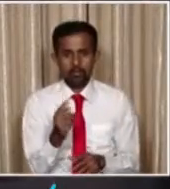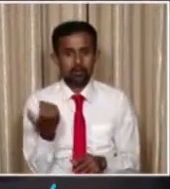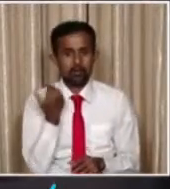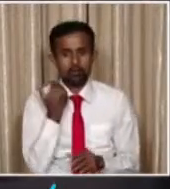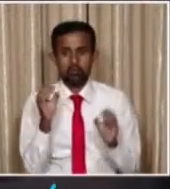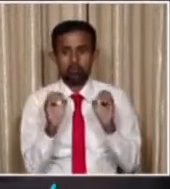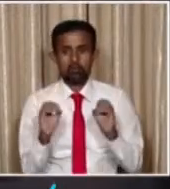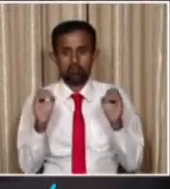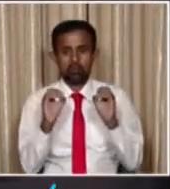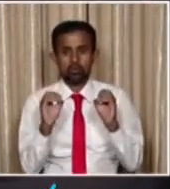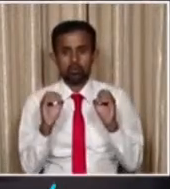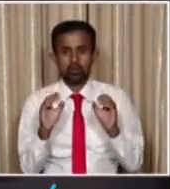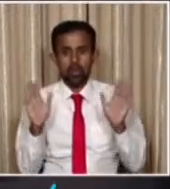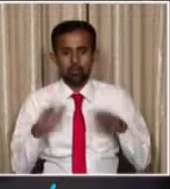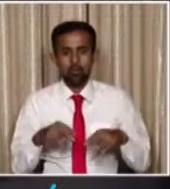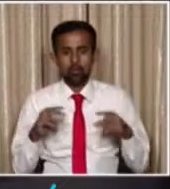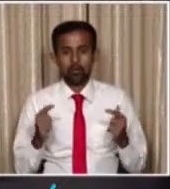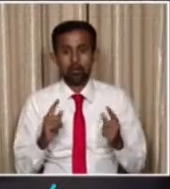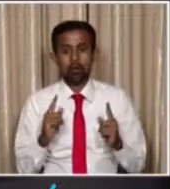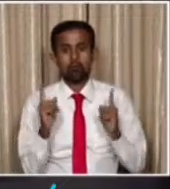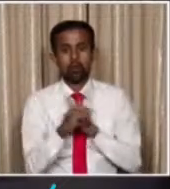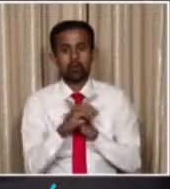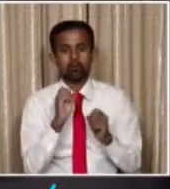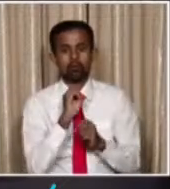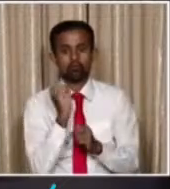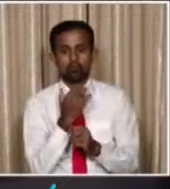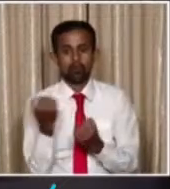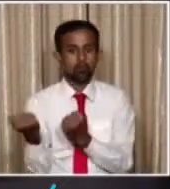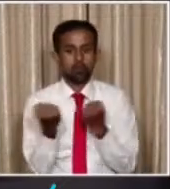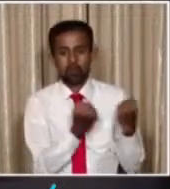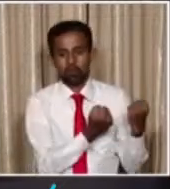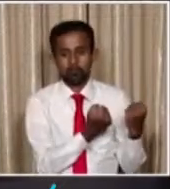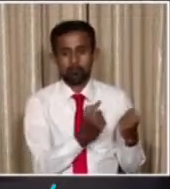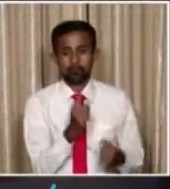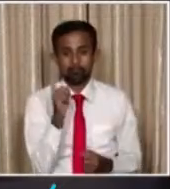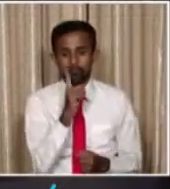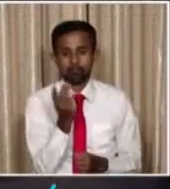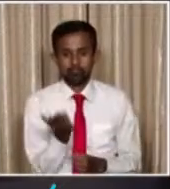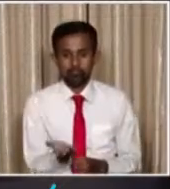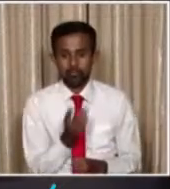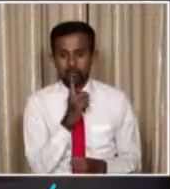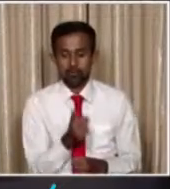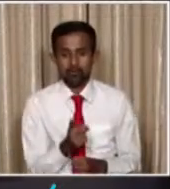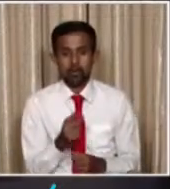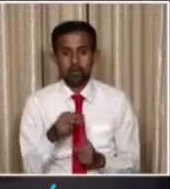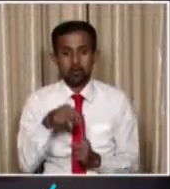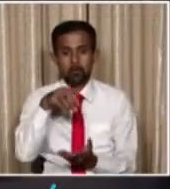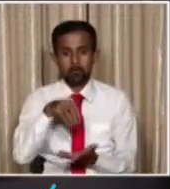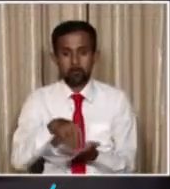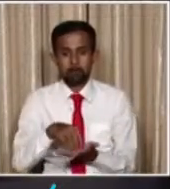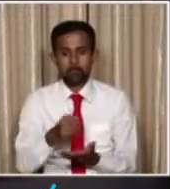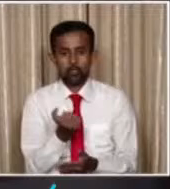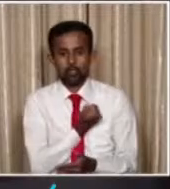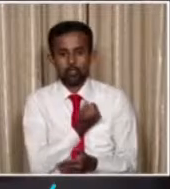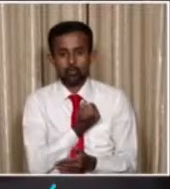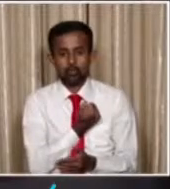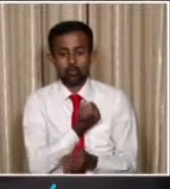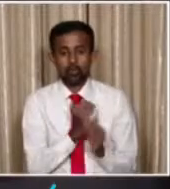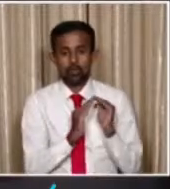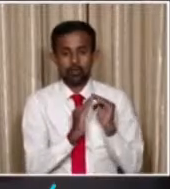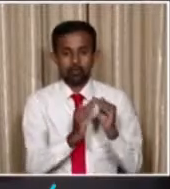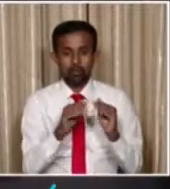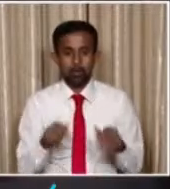නැහැ. ඒ රෝගියා ආපු ගම ඇම්බියුලන්ස් එකේ ගෙනියනවා අර රෝහලට. එසා පළමුවෙන්ම ඉල්ලීමක් කරනවා මේ ප්‍රාථමික රෝහල් ටික